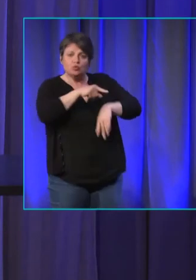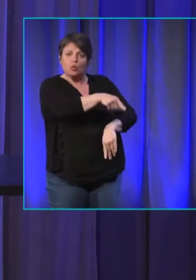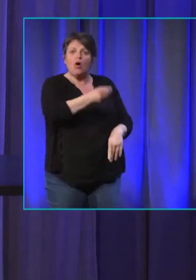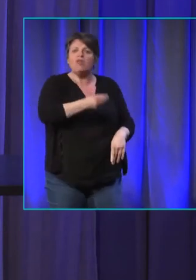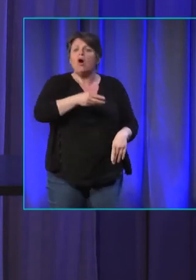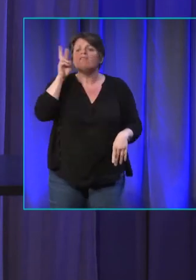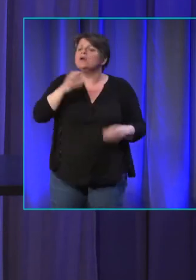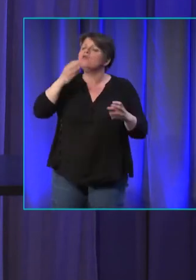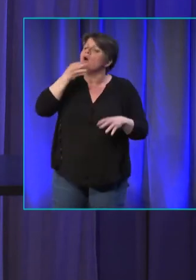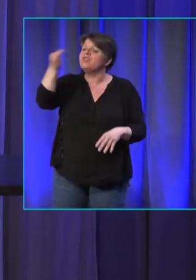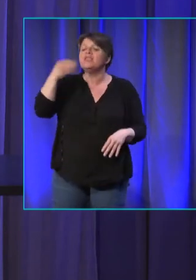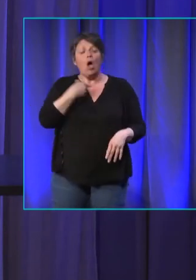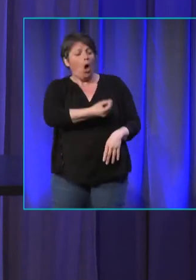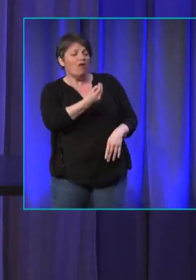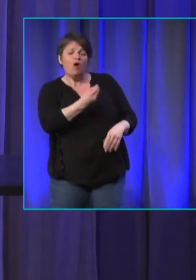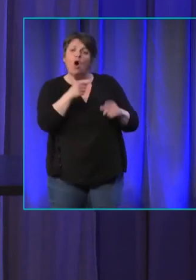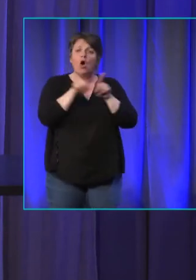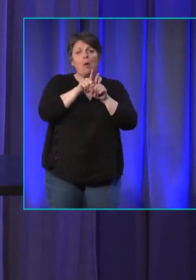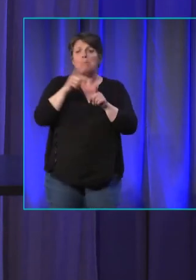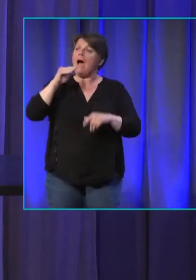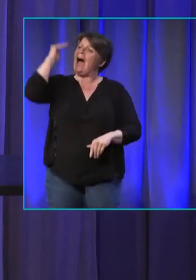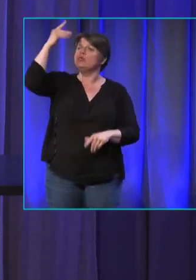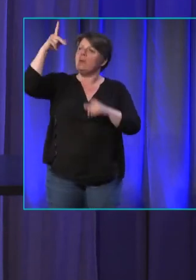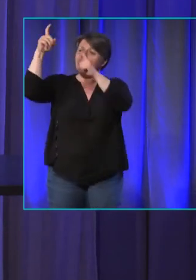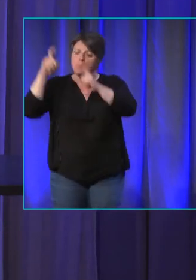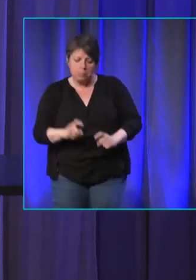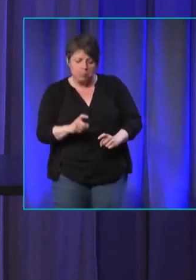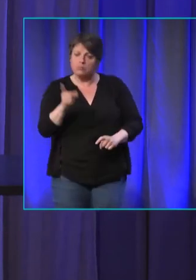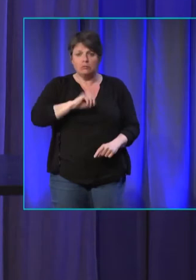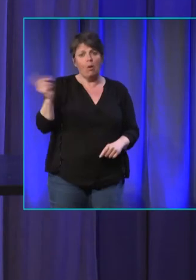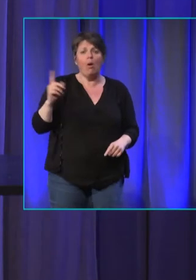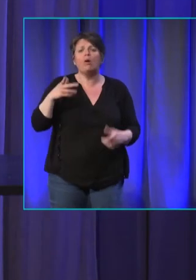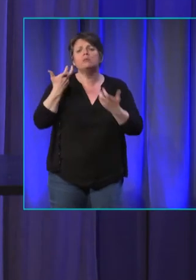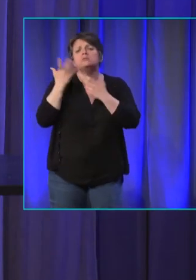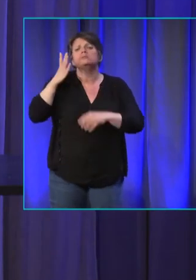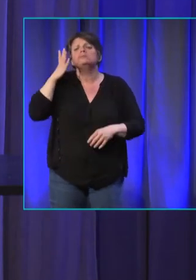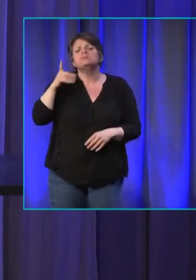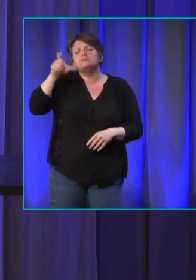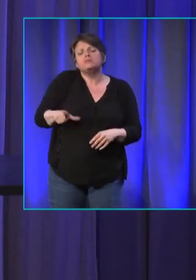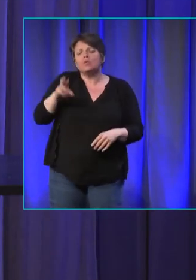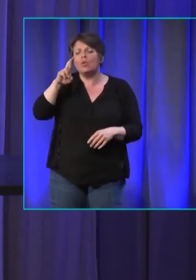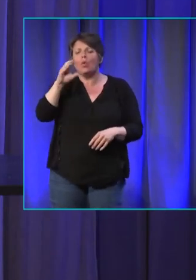en miniature, vous l'avez bien compris, ou l'enfant, si on prend Jean-Jacques Rousseau qui disait l'enfant